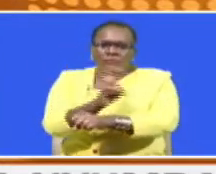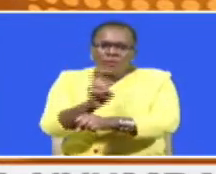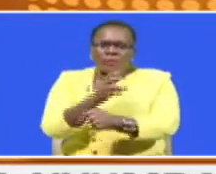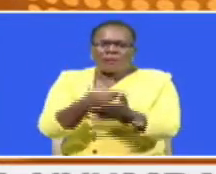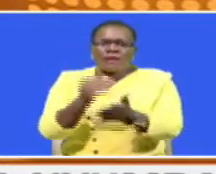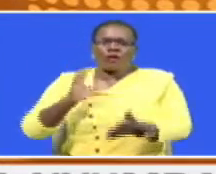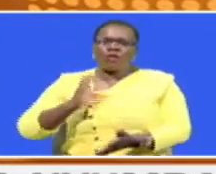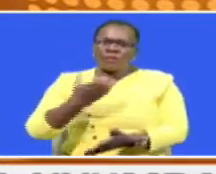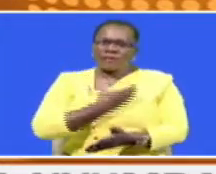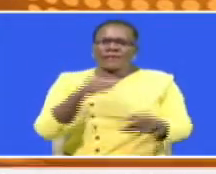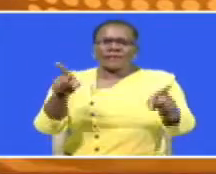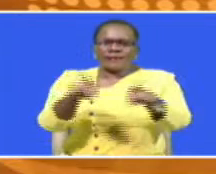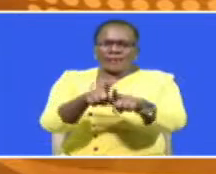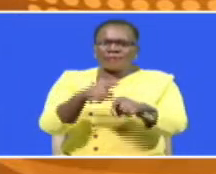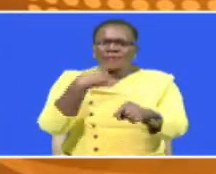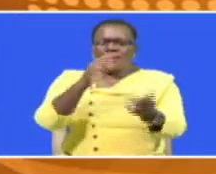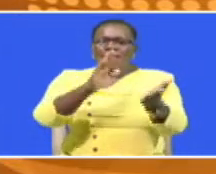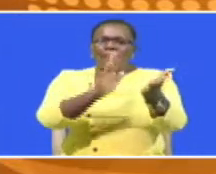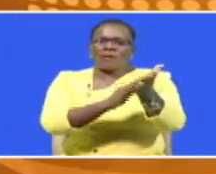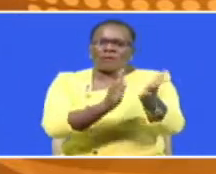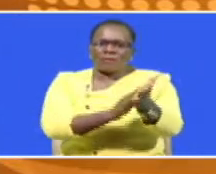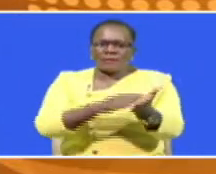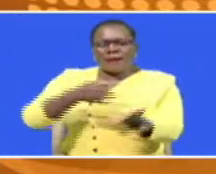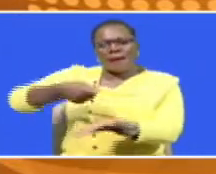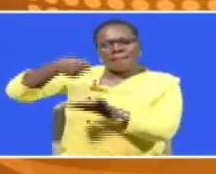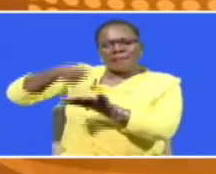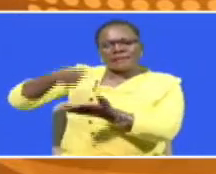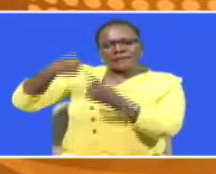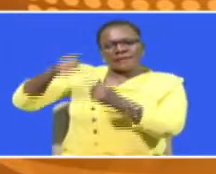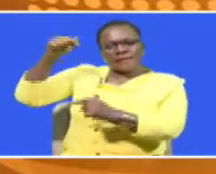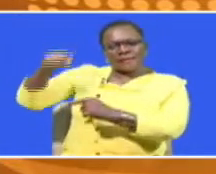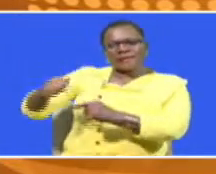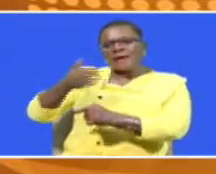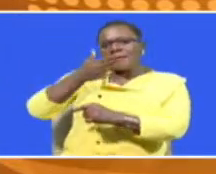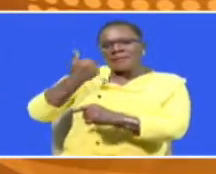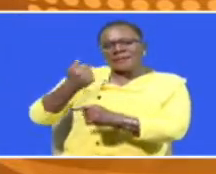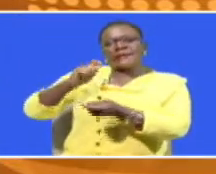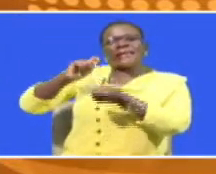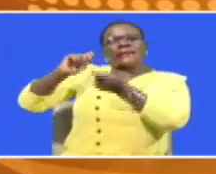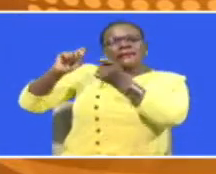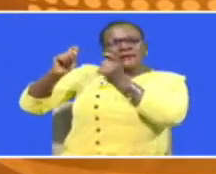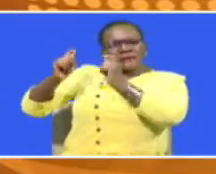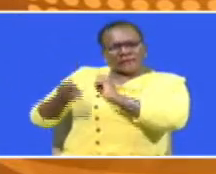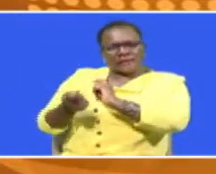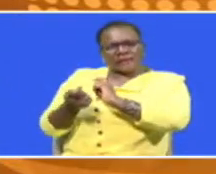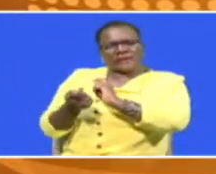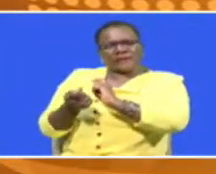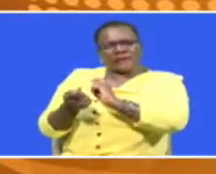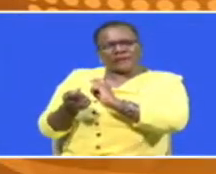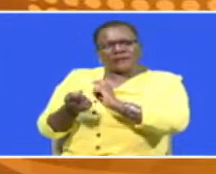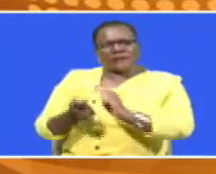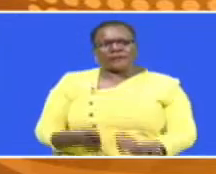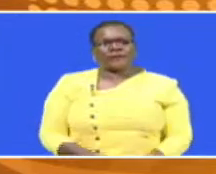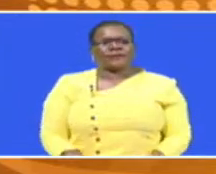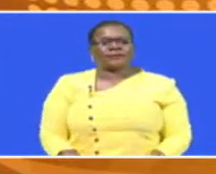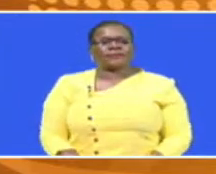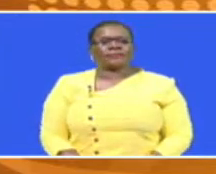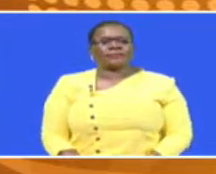kamati hiyo pia ikisema mapendekezo ya bajeti ya mwaka huu yatafaa kufanyiwa mabadiliko. Wili Lusige na taarifa